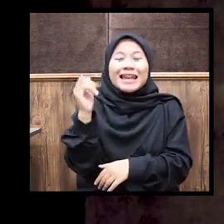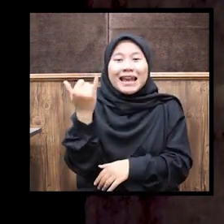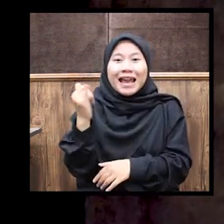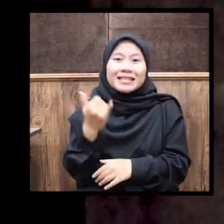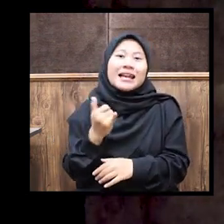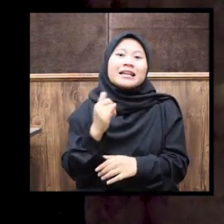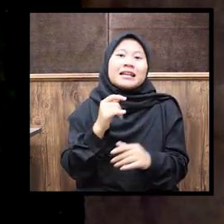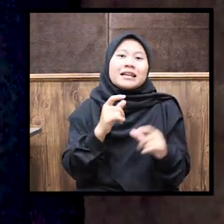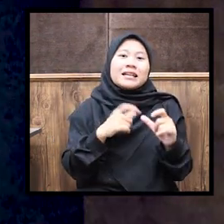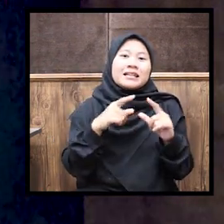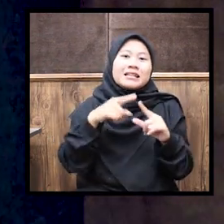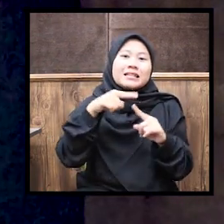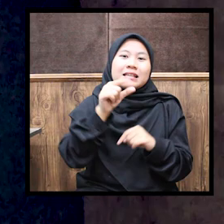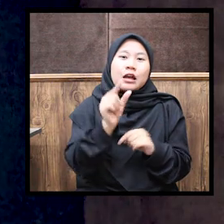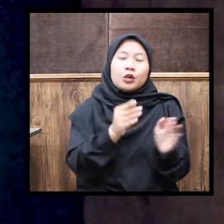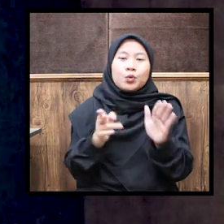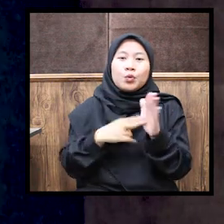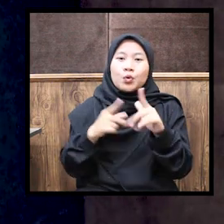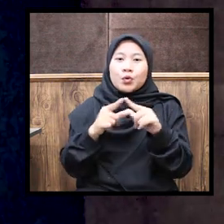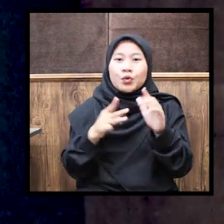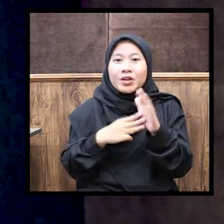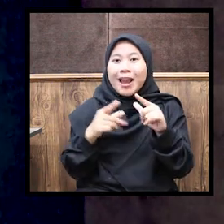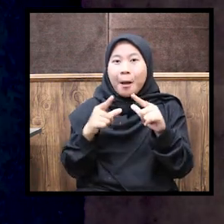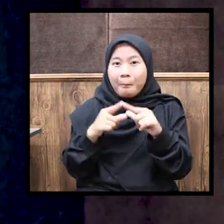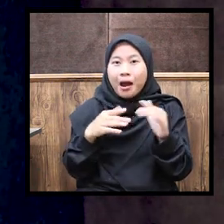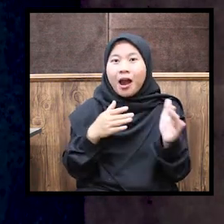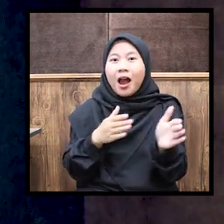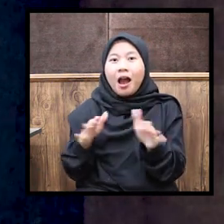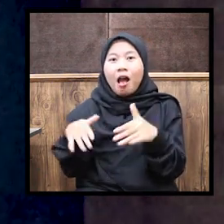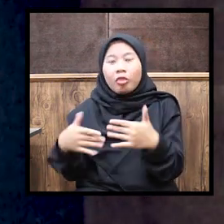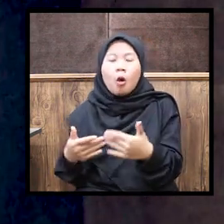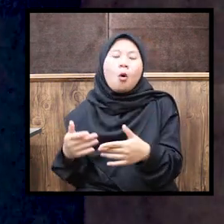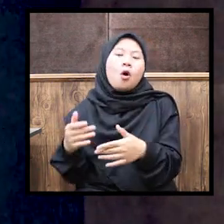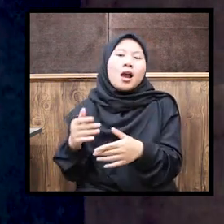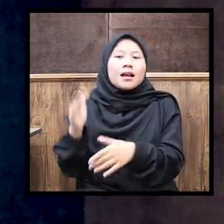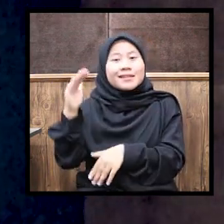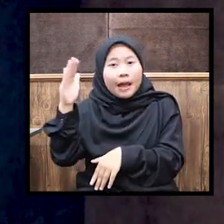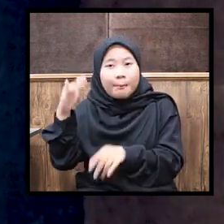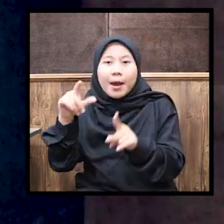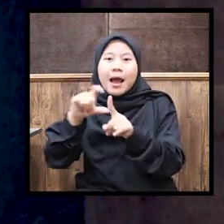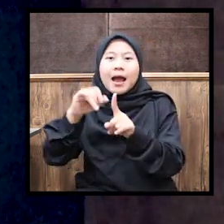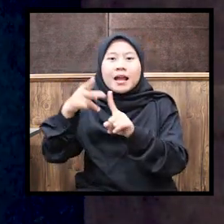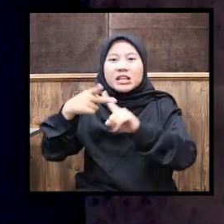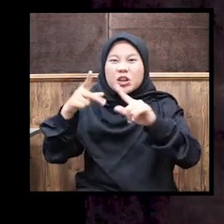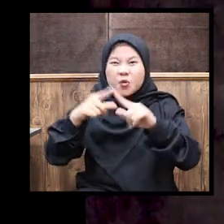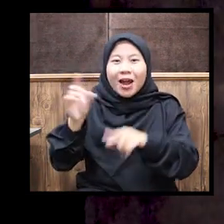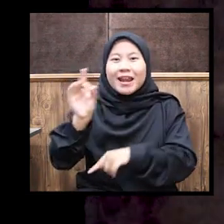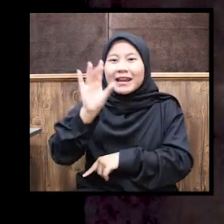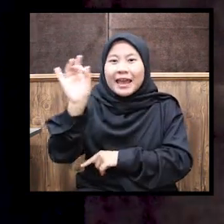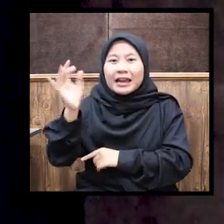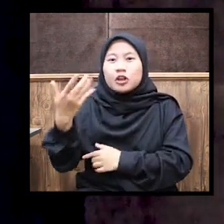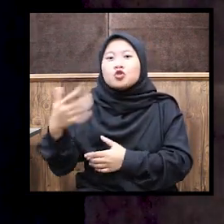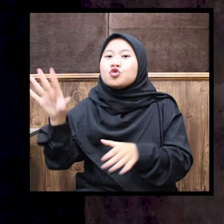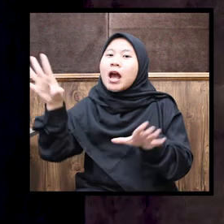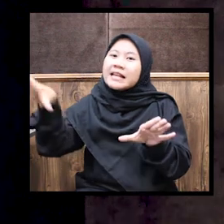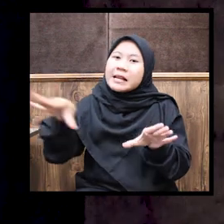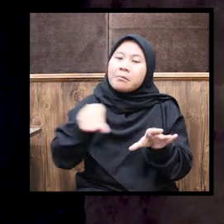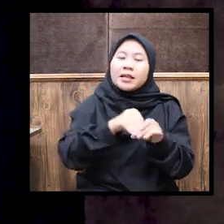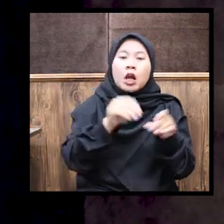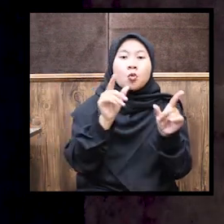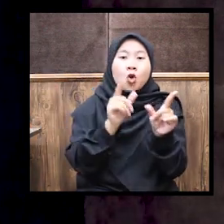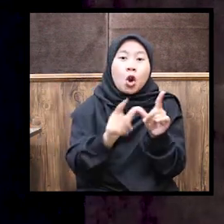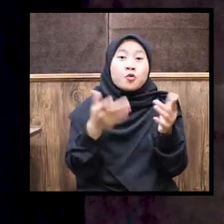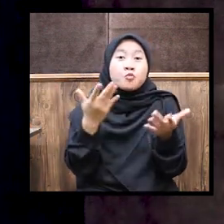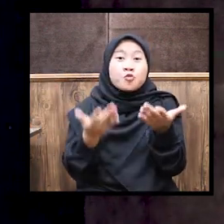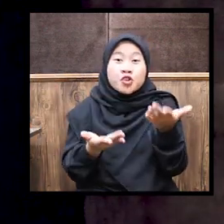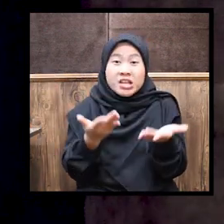kemudian sapa Diva kita libatkan dalam pameran di jobware kami seperti itu Walaupun memang secara kerja sama secara